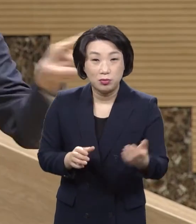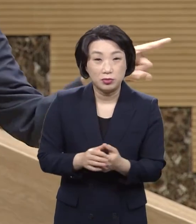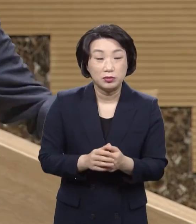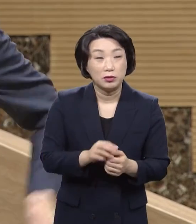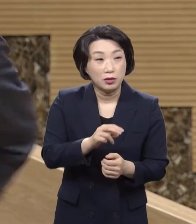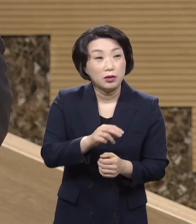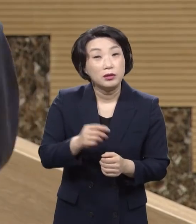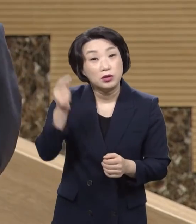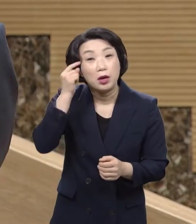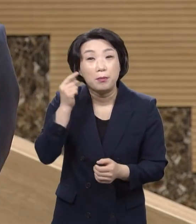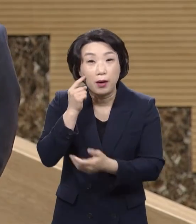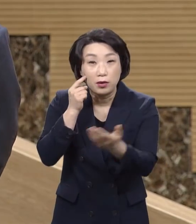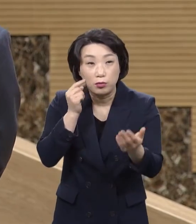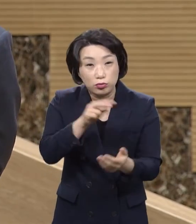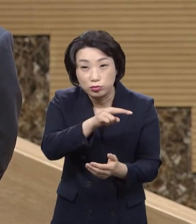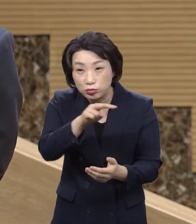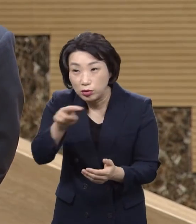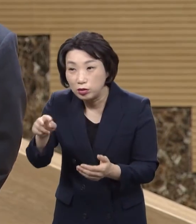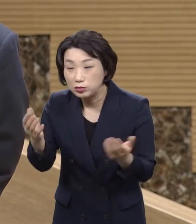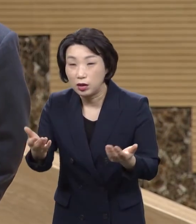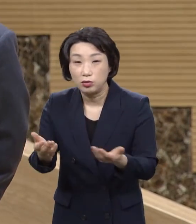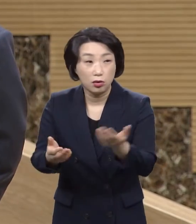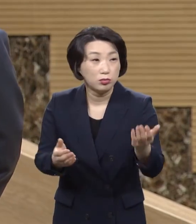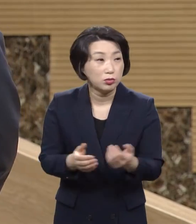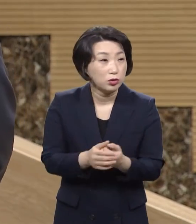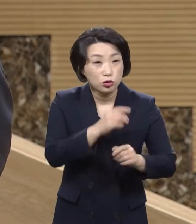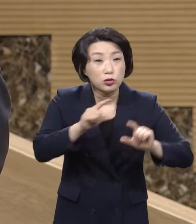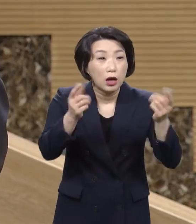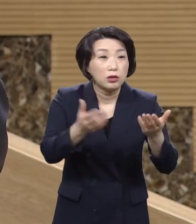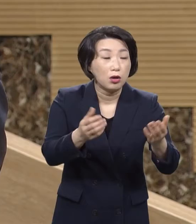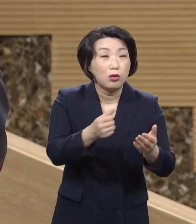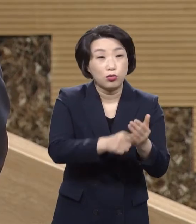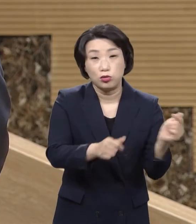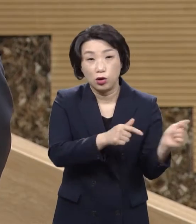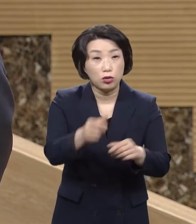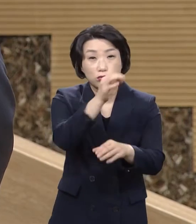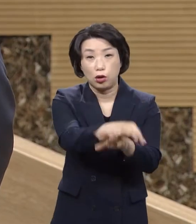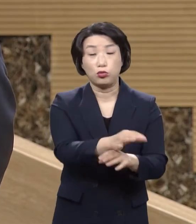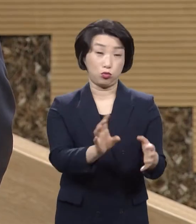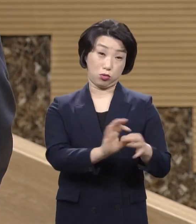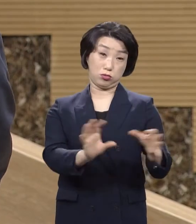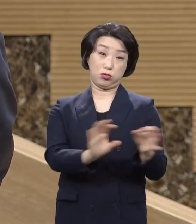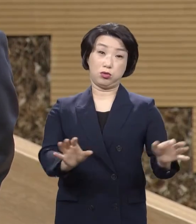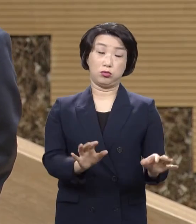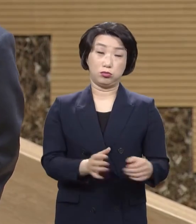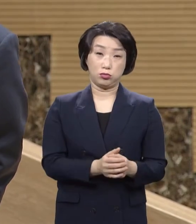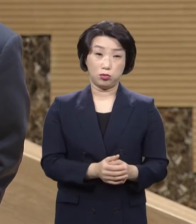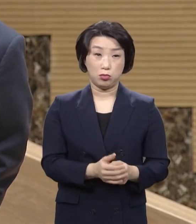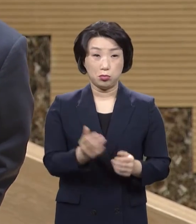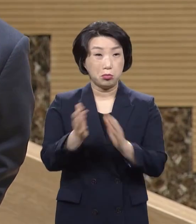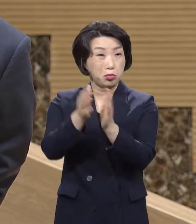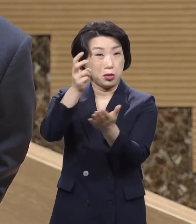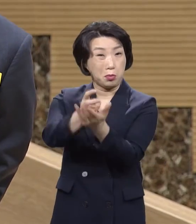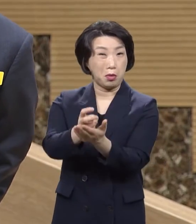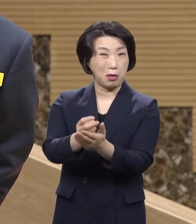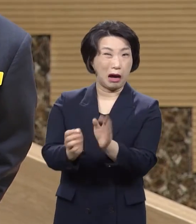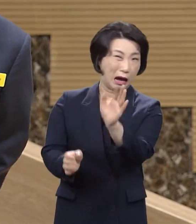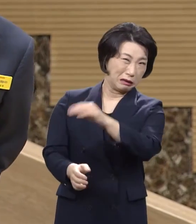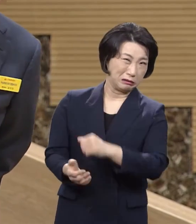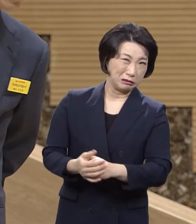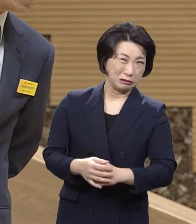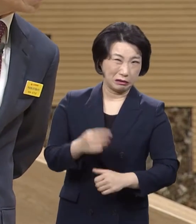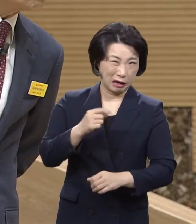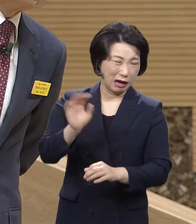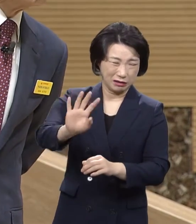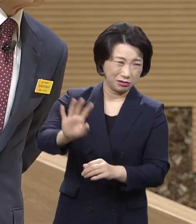사람들을 바라보면 주일날 일하고 물건 사고 그런 게 뭔 상관이 있어? 그건 율법적인데 않는 것은 뭐